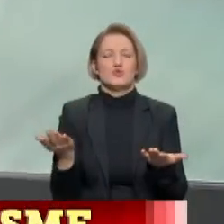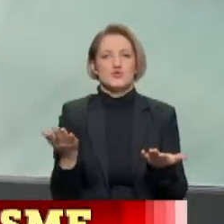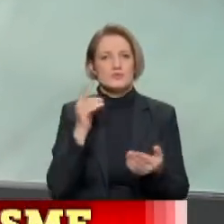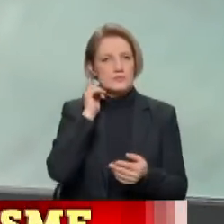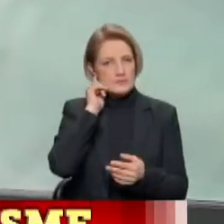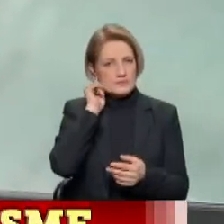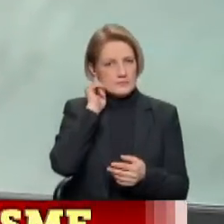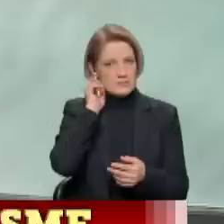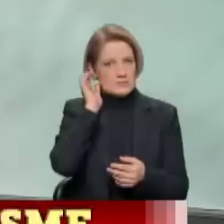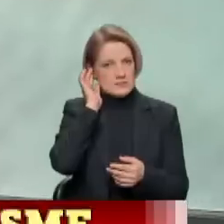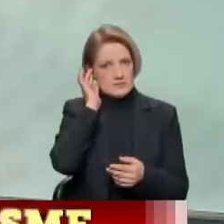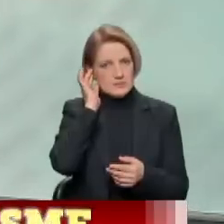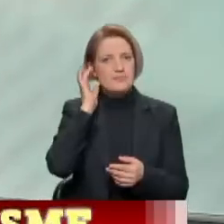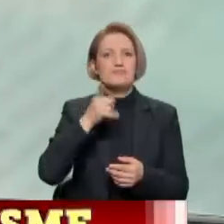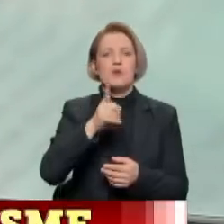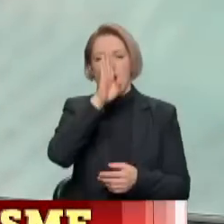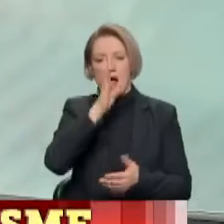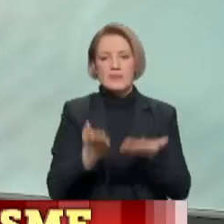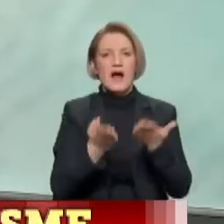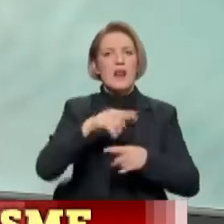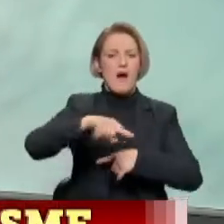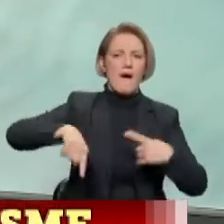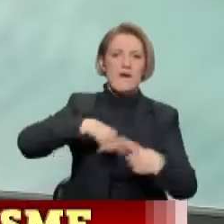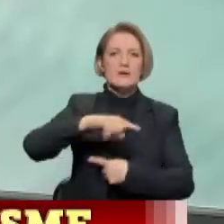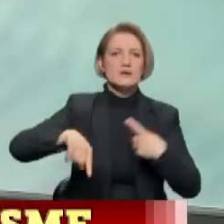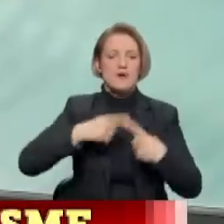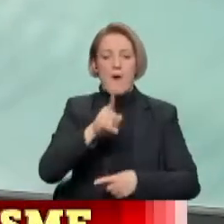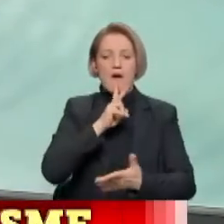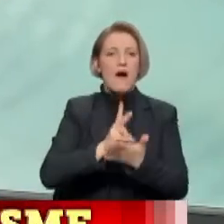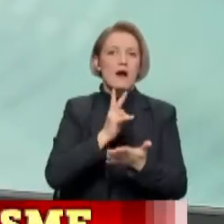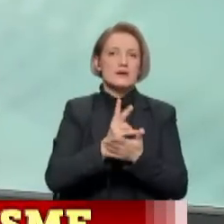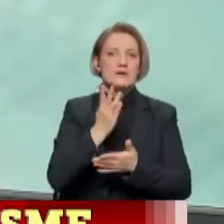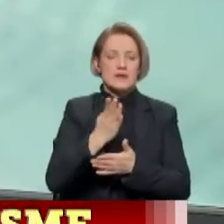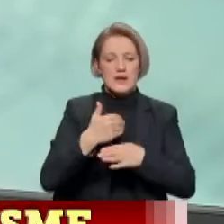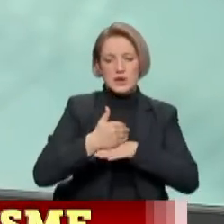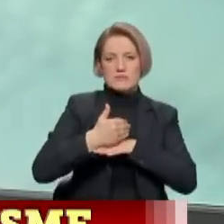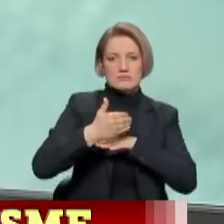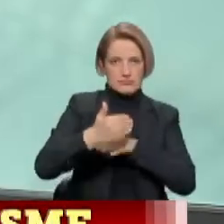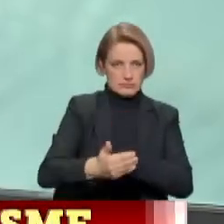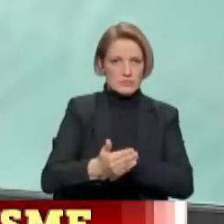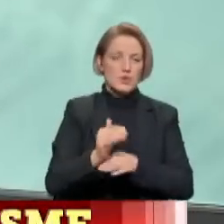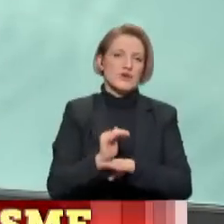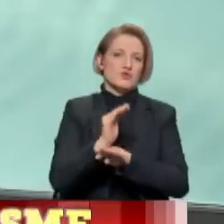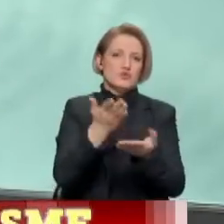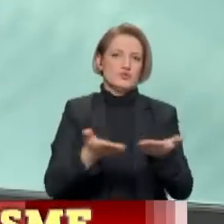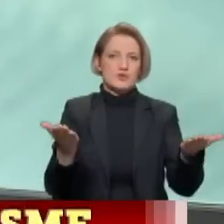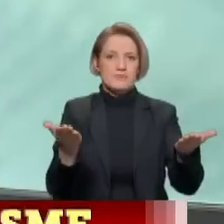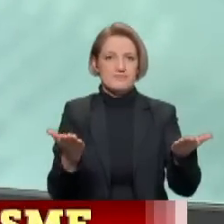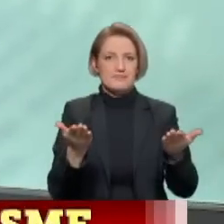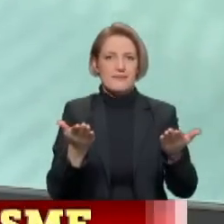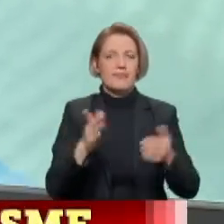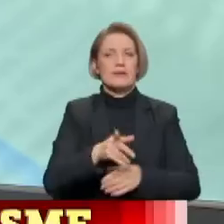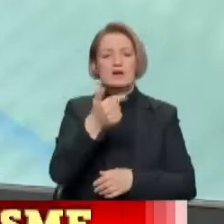Harekete geçtiğine dair bir böyle adalet arayışına dair o kararların da geciktiğini yaşıyorsunuz. Şimdi